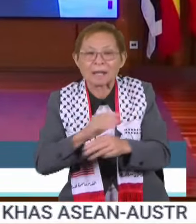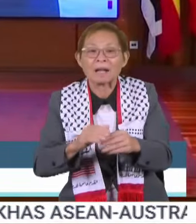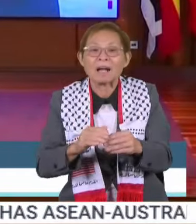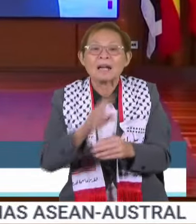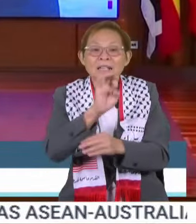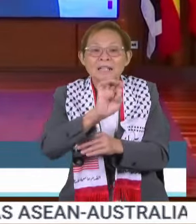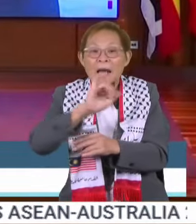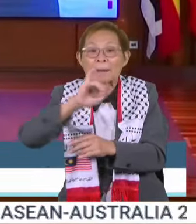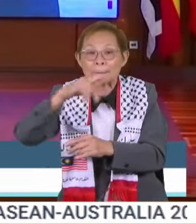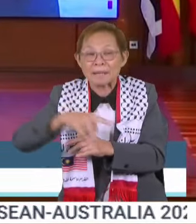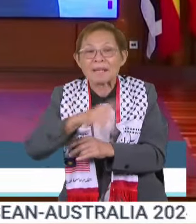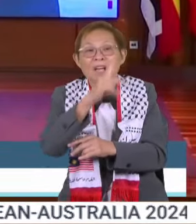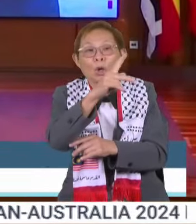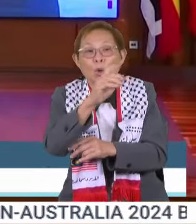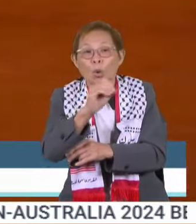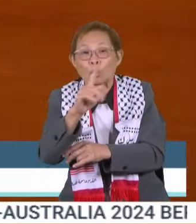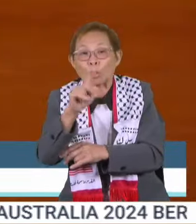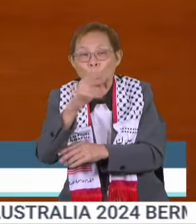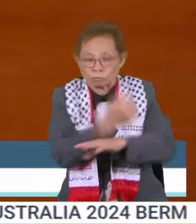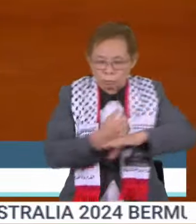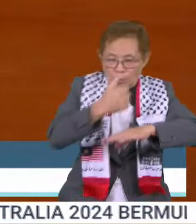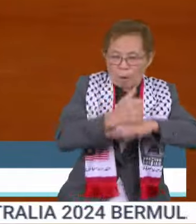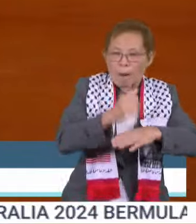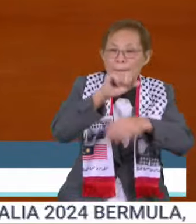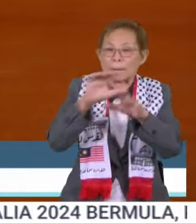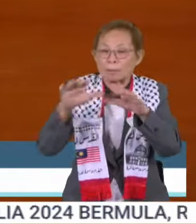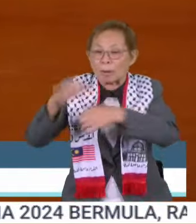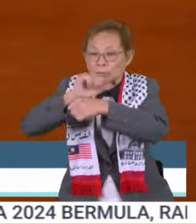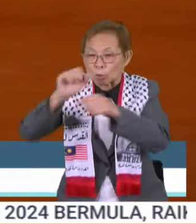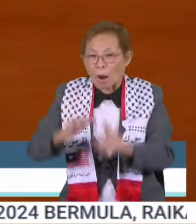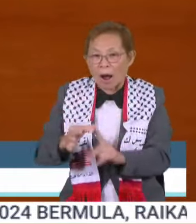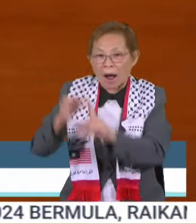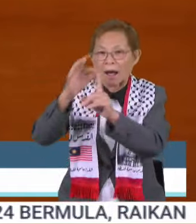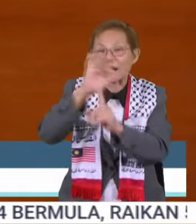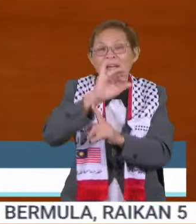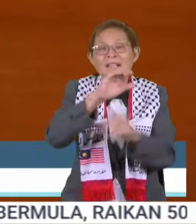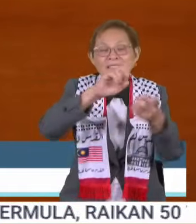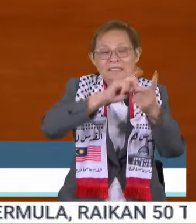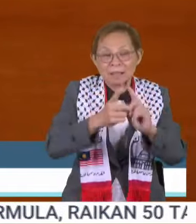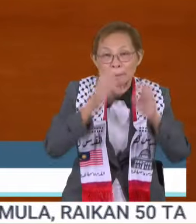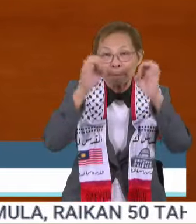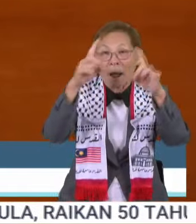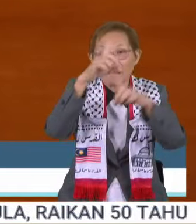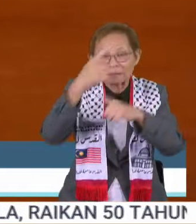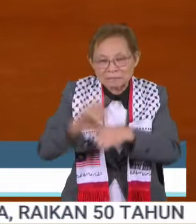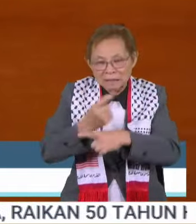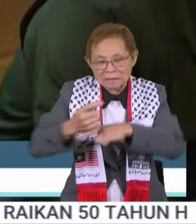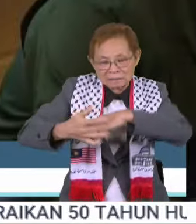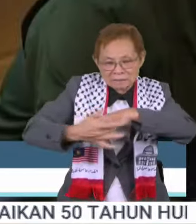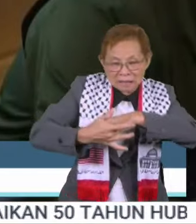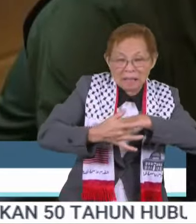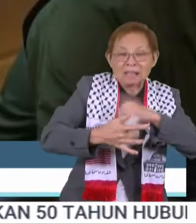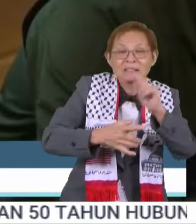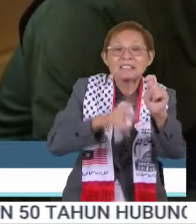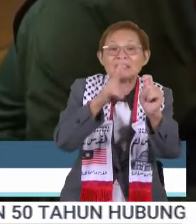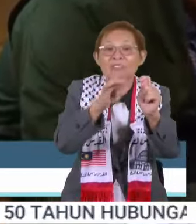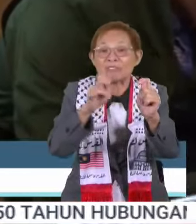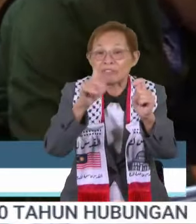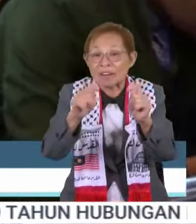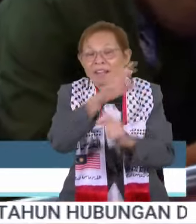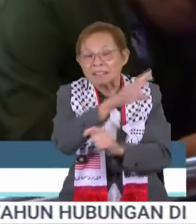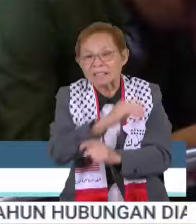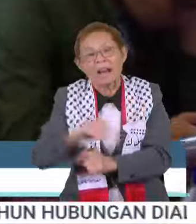intervensi kurikulum. Turut ditubuhkan pasukan petugas khas pendidikan digital, pendidikan dan latihan teknikal dan vokasional